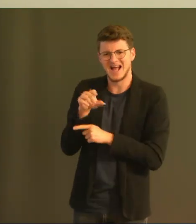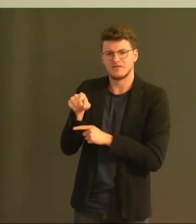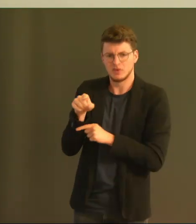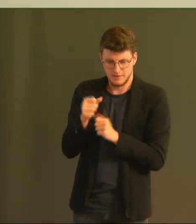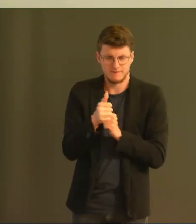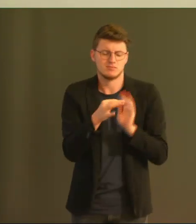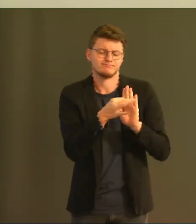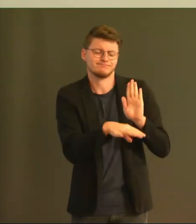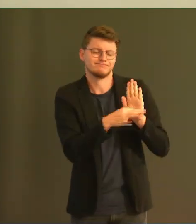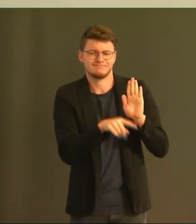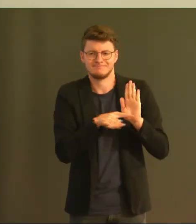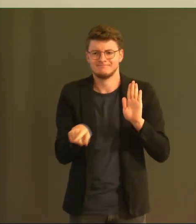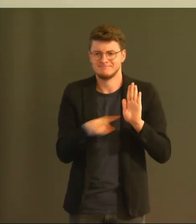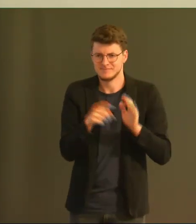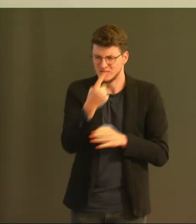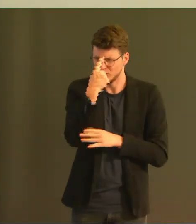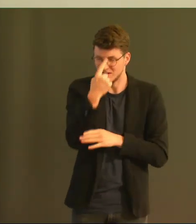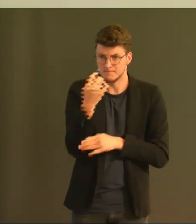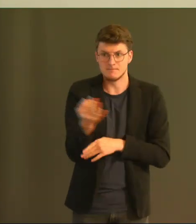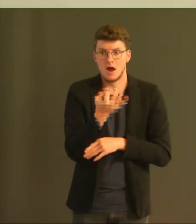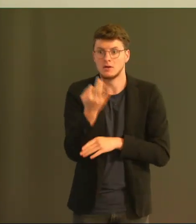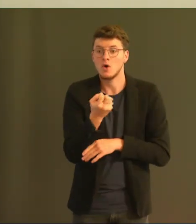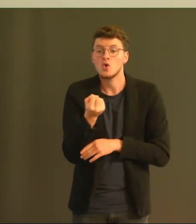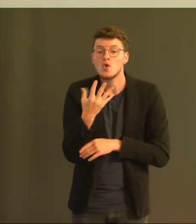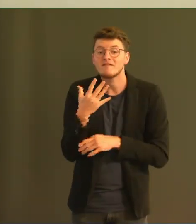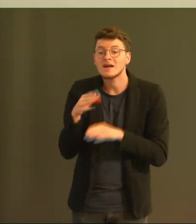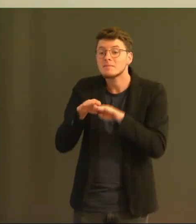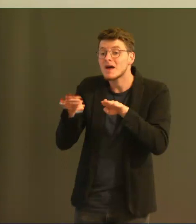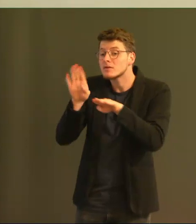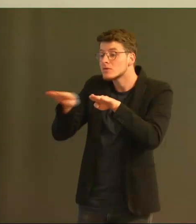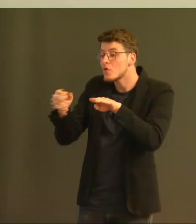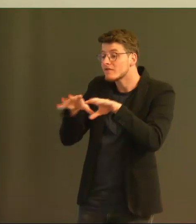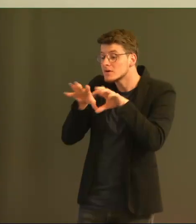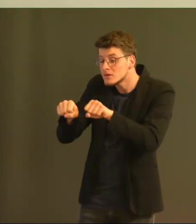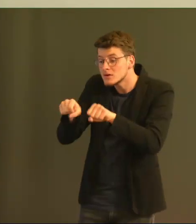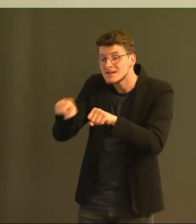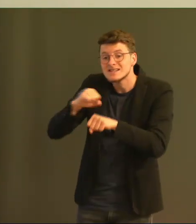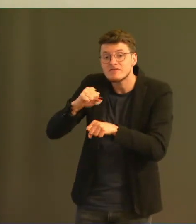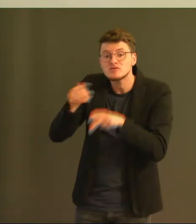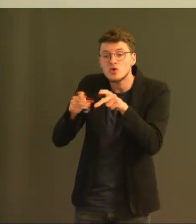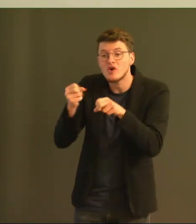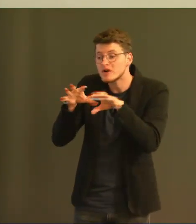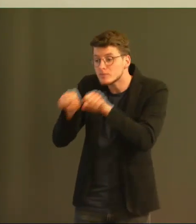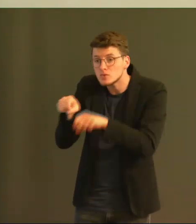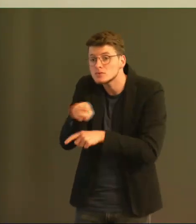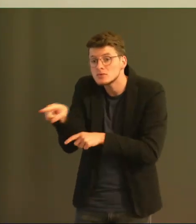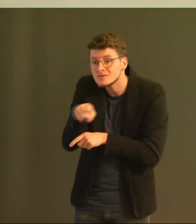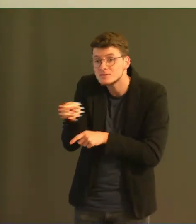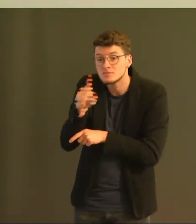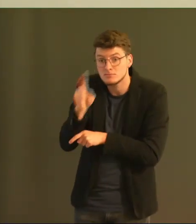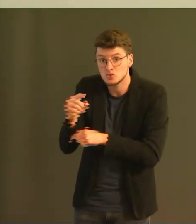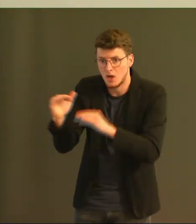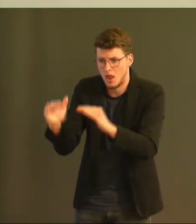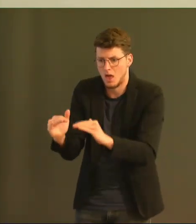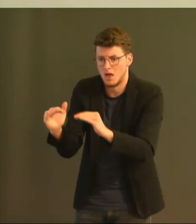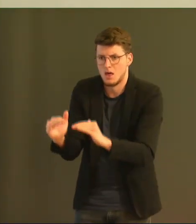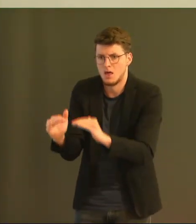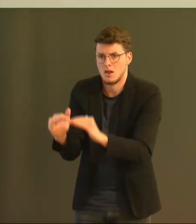up intensive organdi mouthe doubs la relève de nos routes